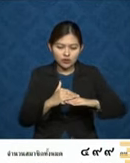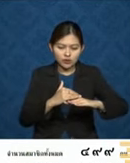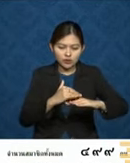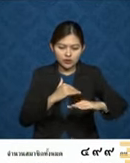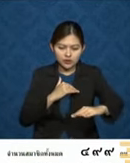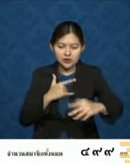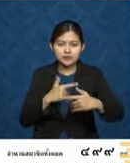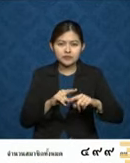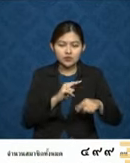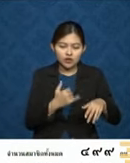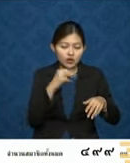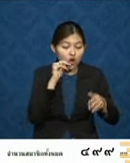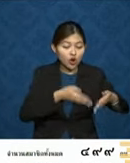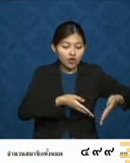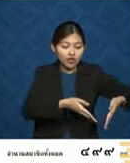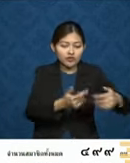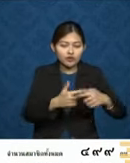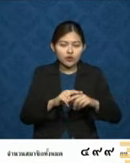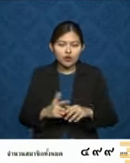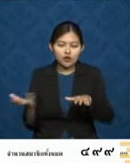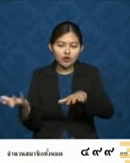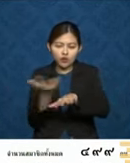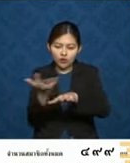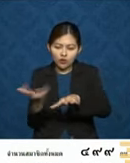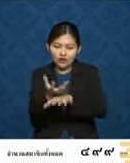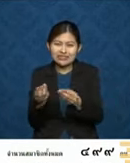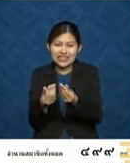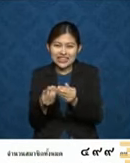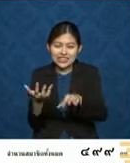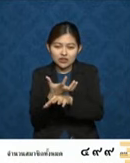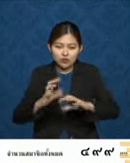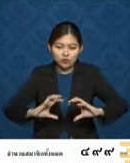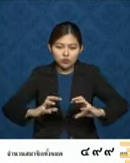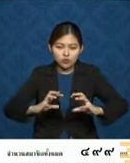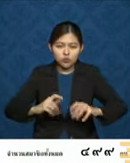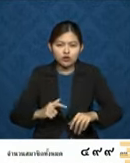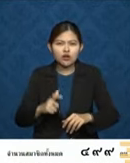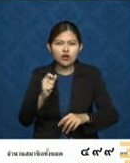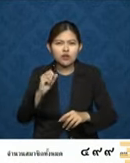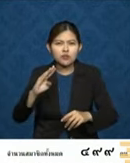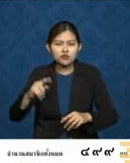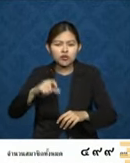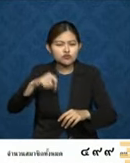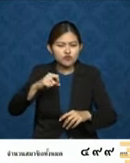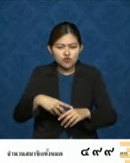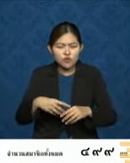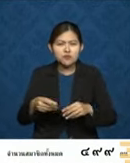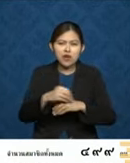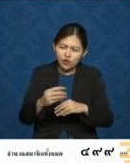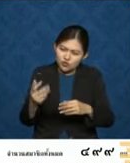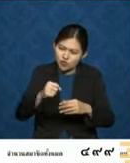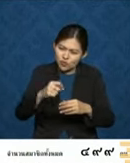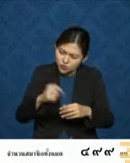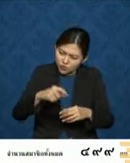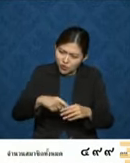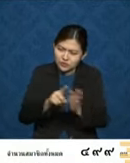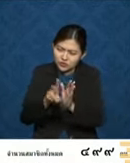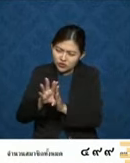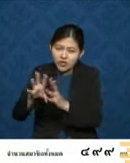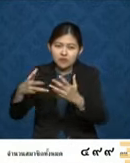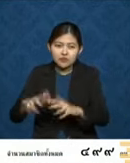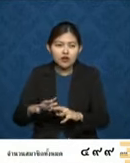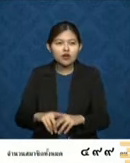ถนนเล็กๆเท่านั้นเองแต่รถบรรทุกดินนะครับรถพ่วงวิ่งขนาดนี้อบตซ่อมเท่าไหร่ก็ไม่อยู่นะครับพังขนาดนี้นะครับ